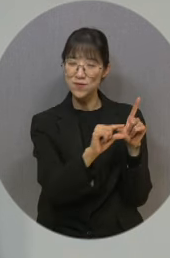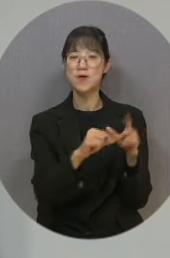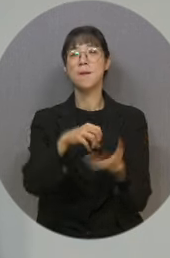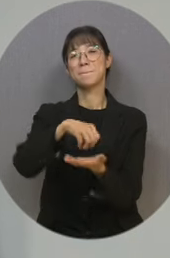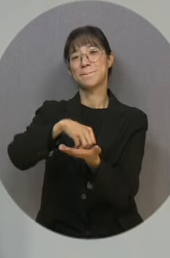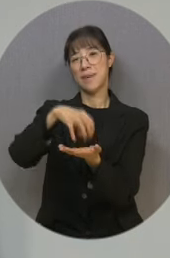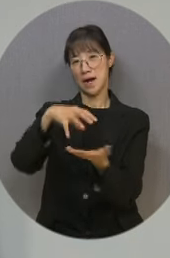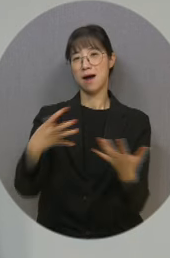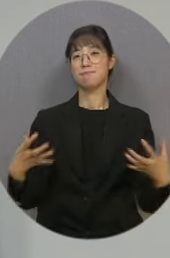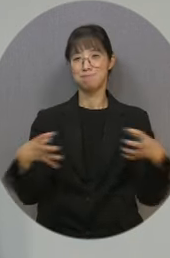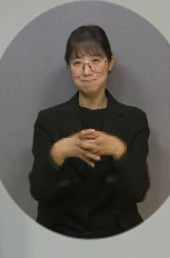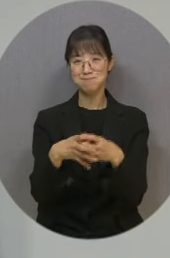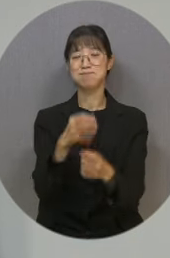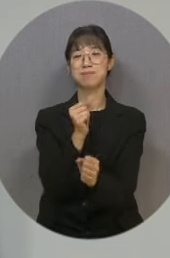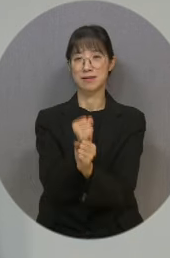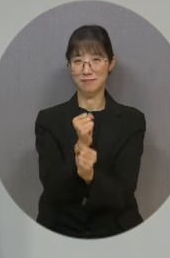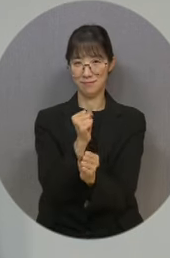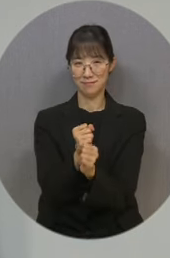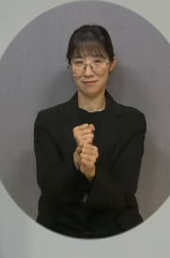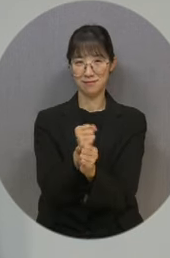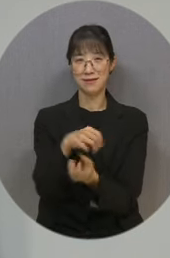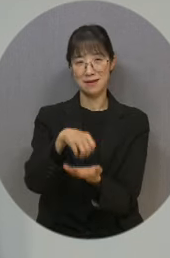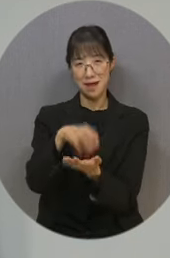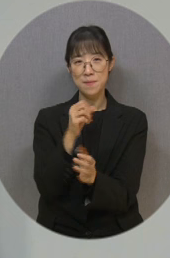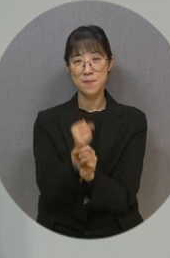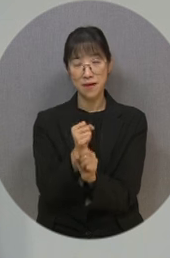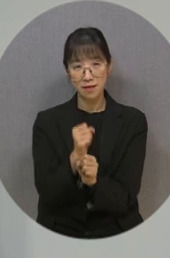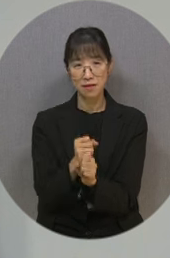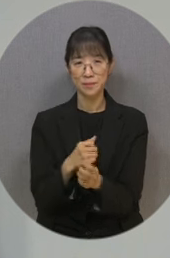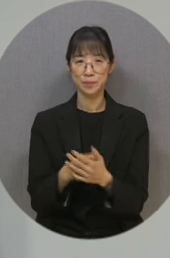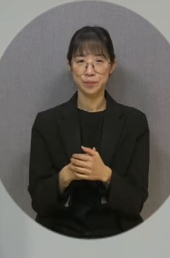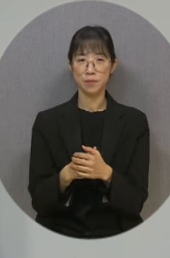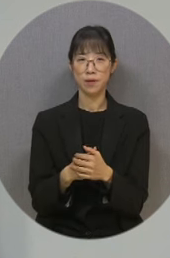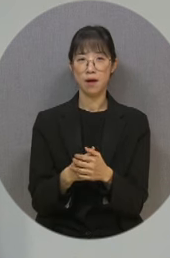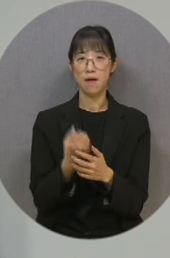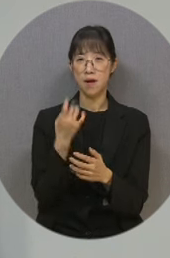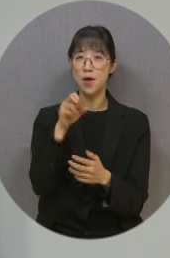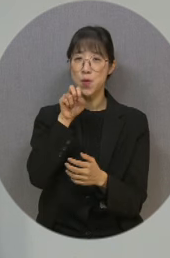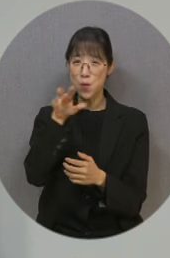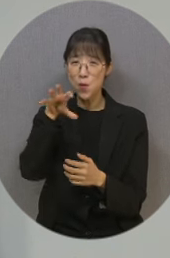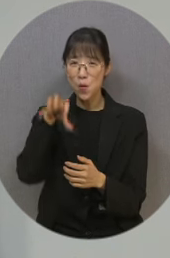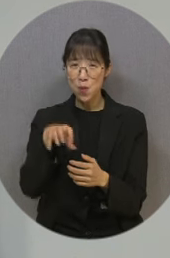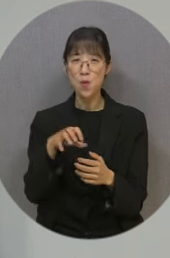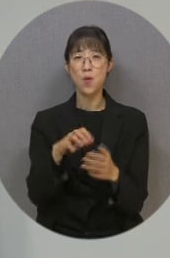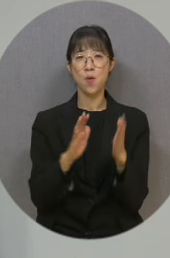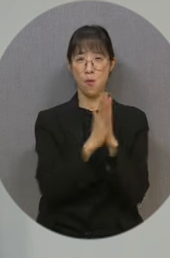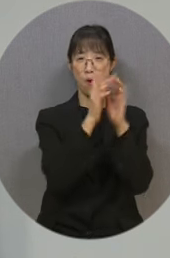만드는 그런 예 재과 제방을 만들어서 원래 용인하고